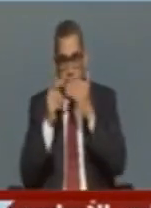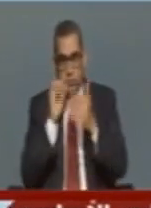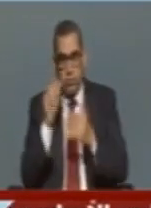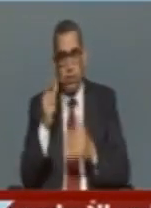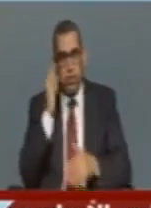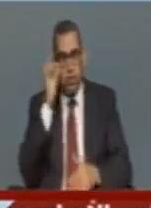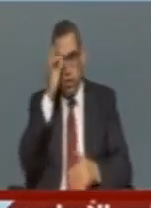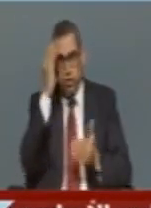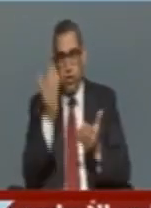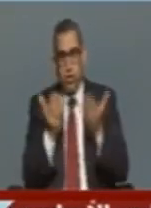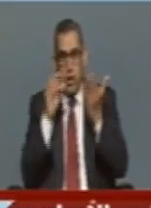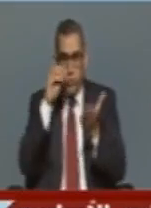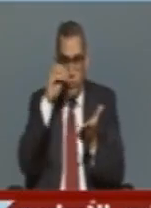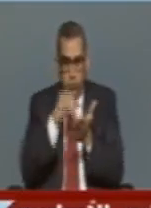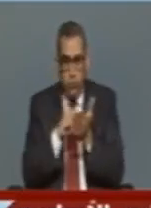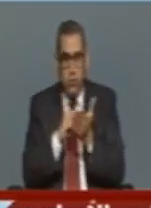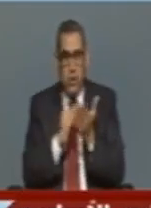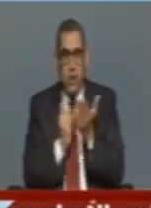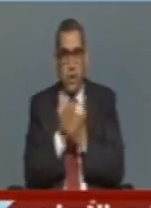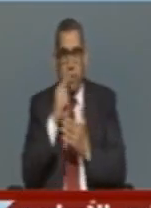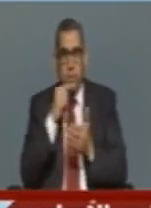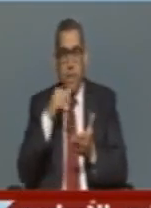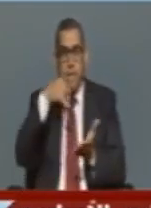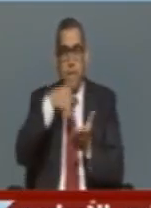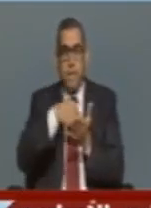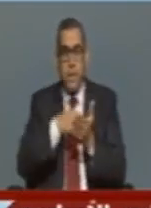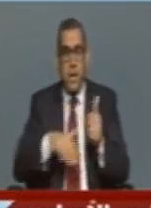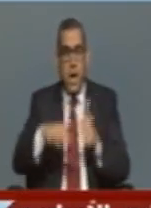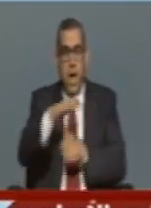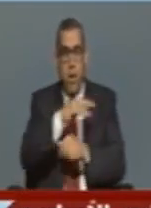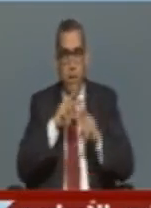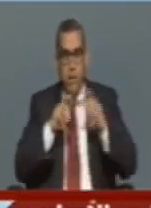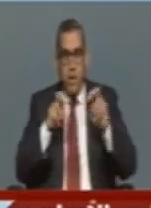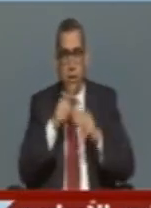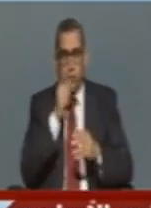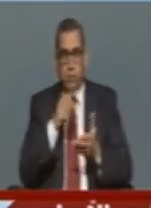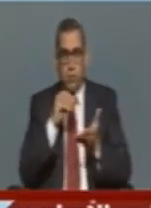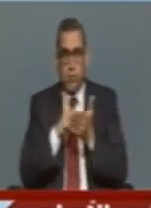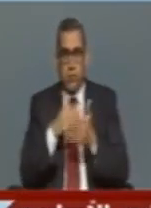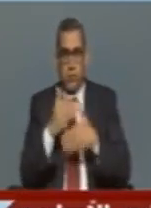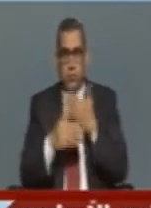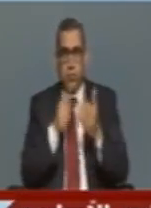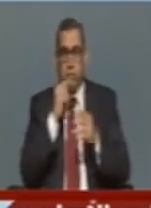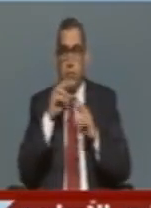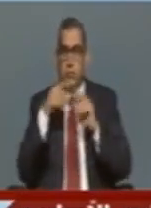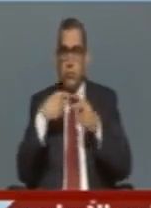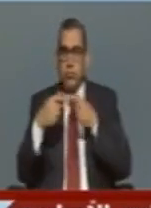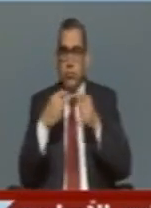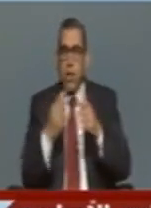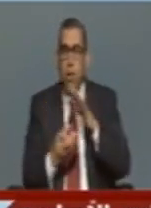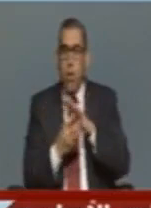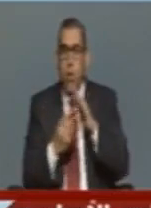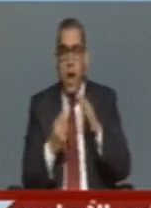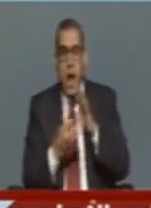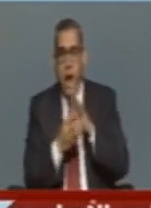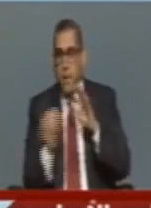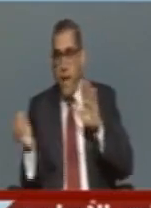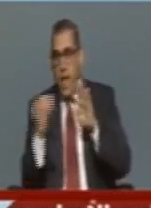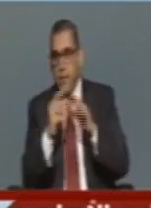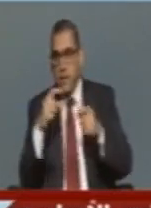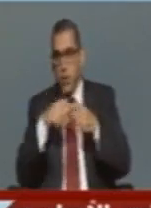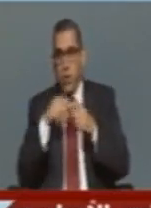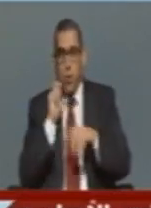نتاج الدراسات اللي عملها المركز القومي للامتحانات عندي، وإحنا عايزين آليات القبول في الجامعات بالشراكة مع وزارة التعليم